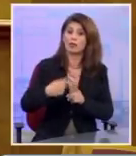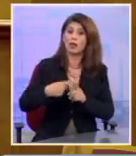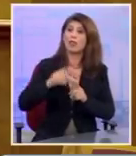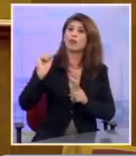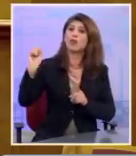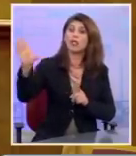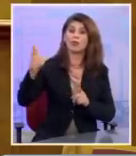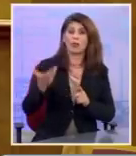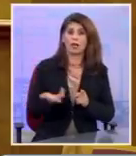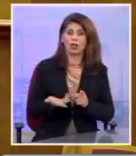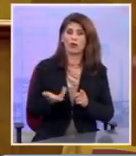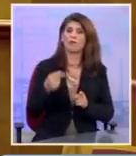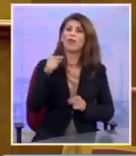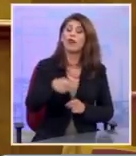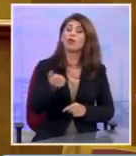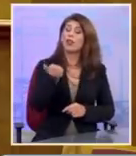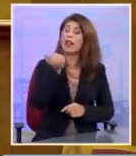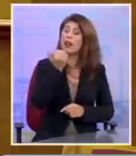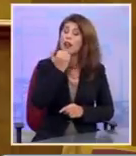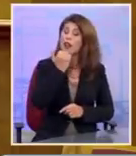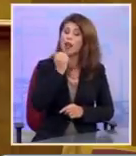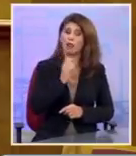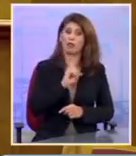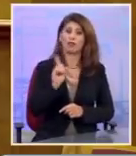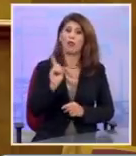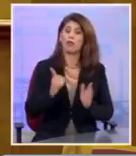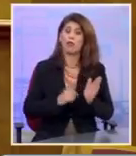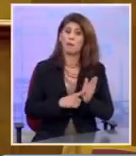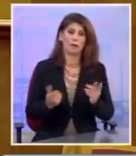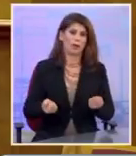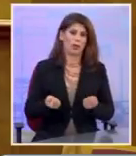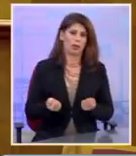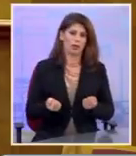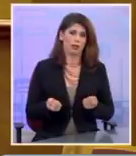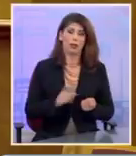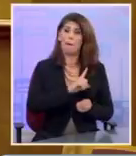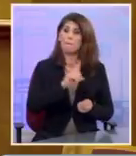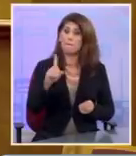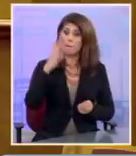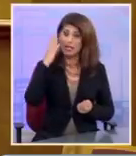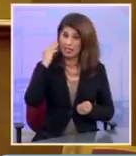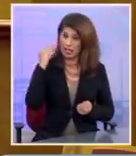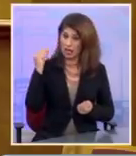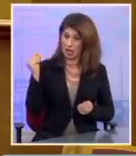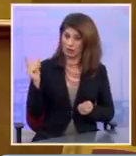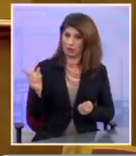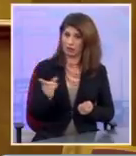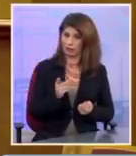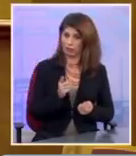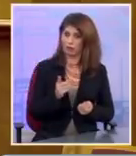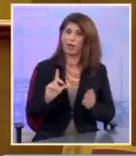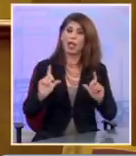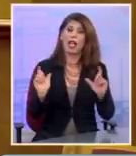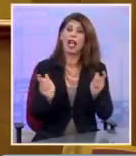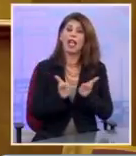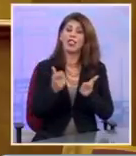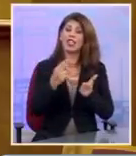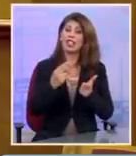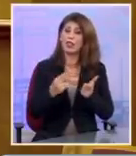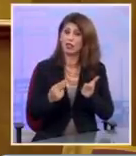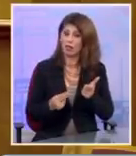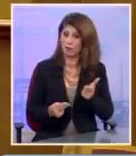μας στο εξωτερικό. Είναι λάθος που δεν πρέπει να συμβεί. Και μην ξεχνά, στα εθνικά μας